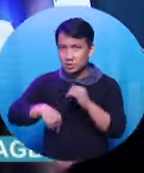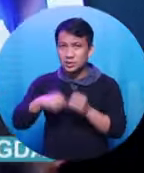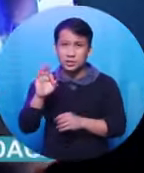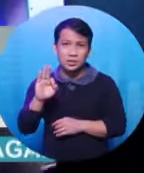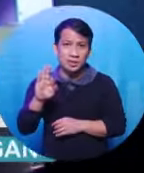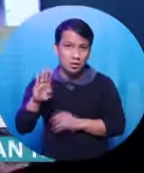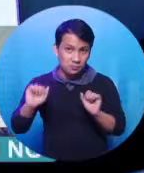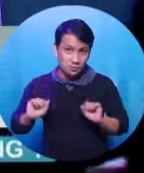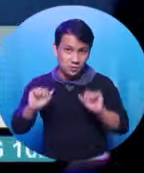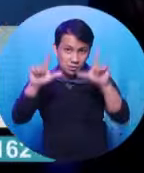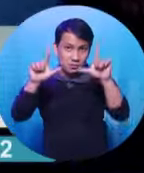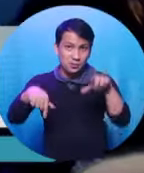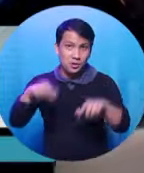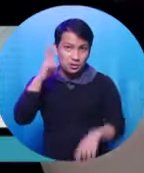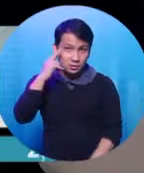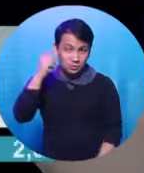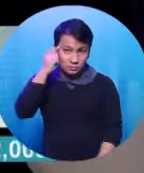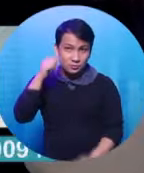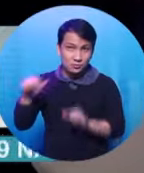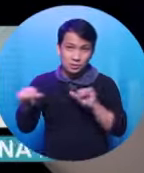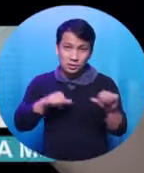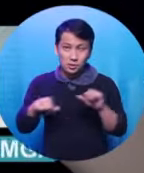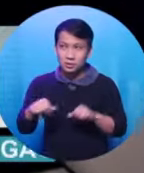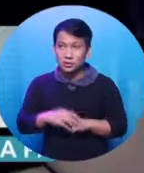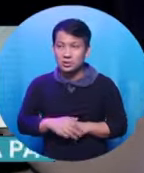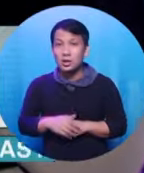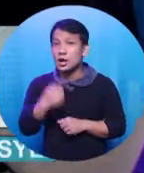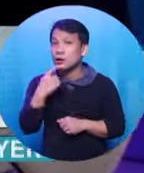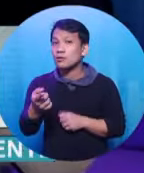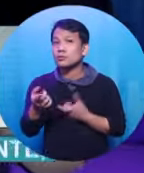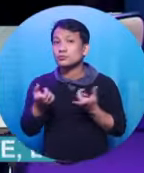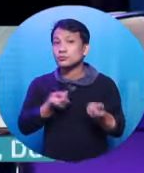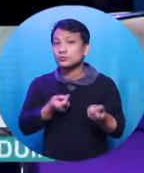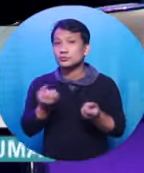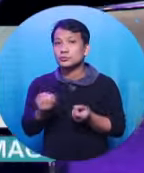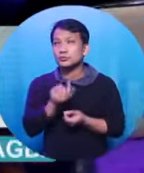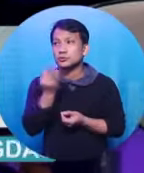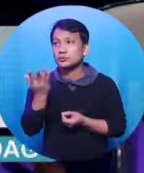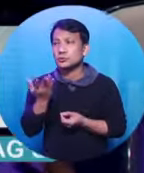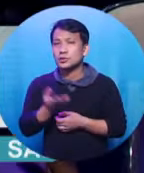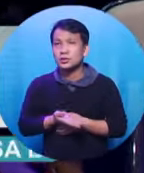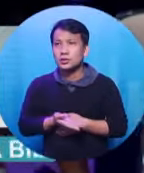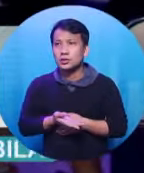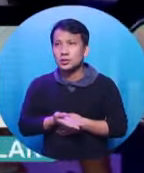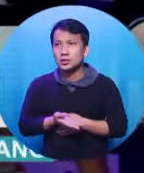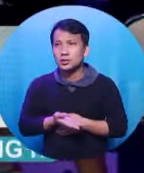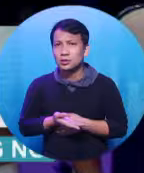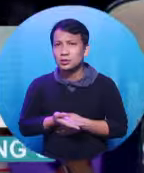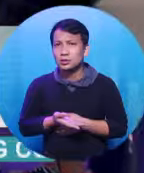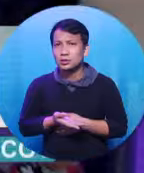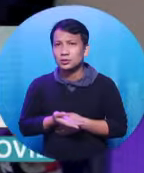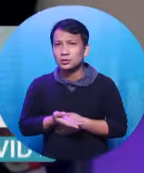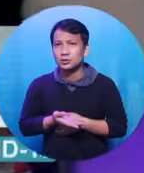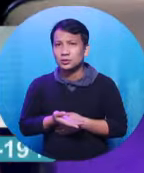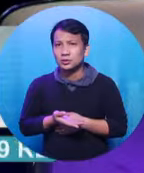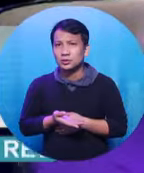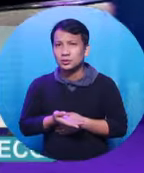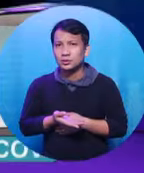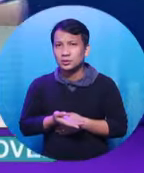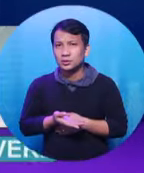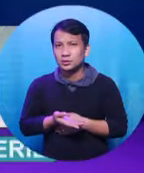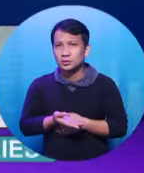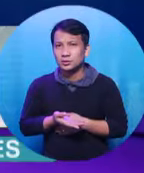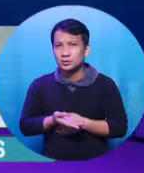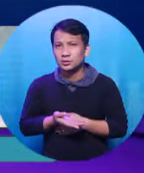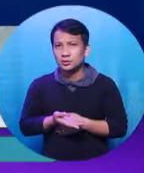Facebook page na Rabbit Tulfo in Action. At ito ay meron na bang ilan? Tanihin natin to, kuya. Halika ka dito, kuya. Paring